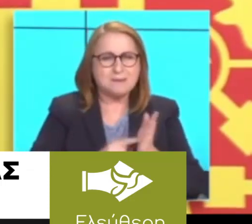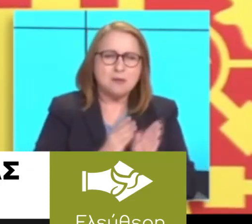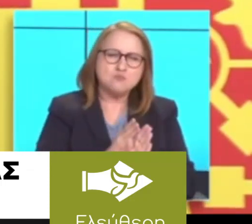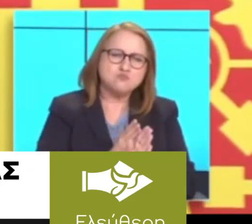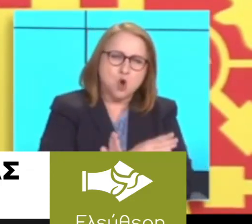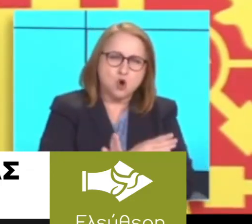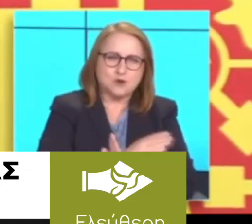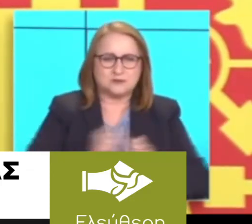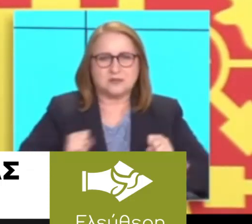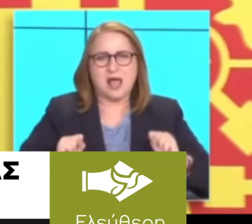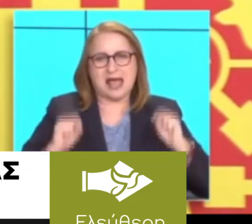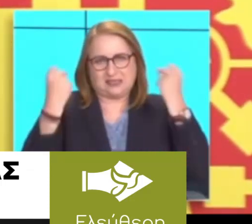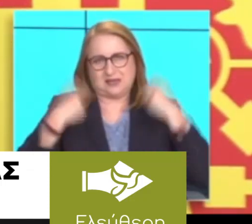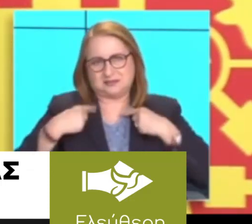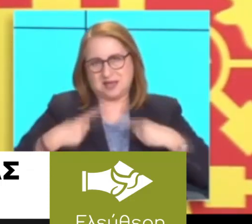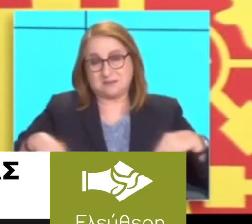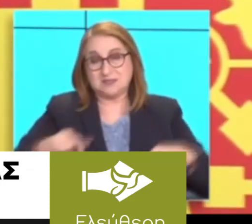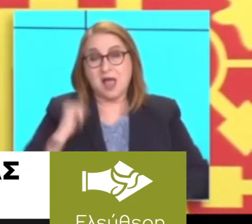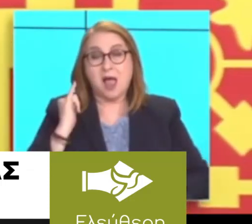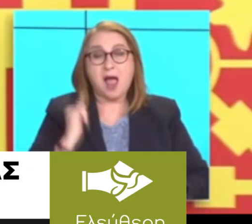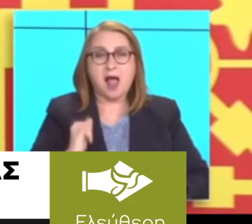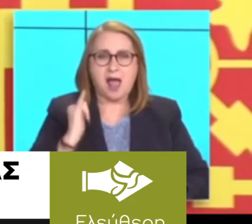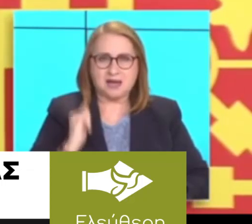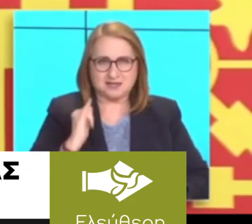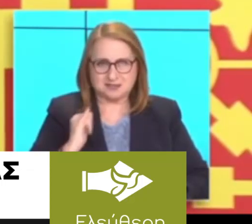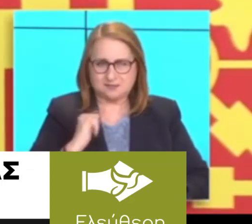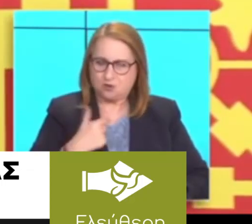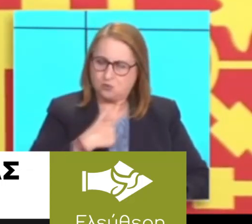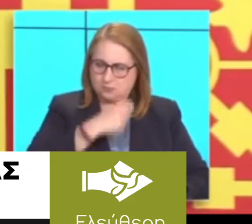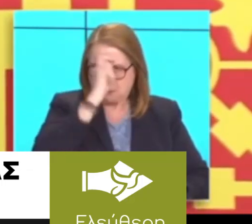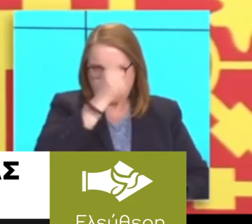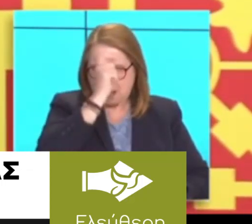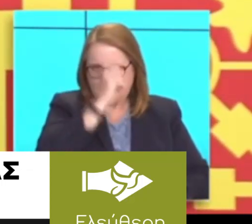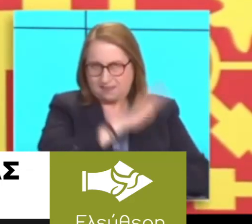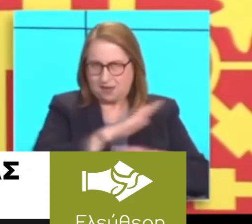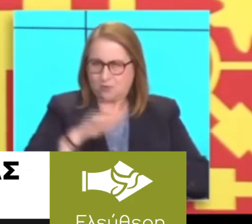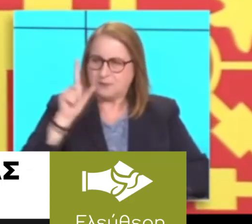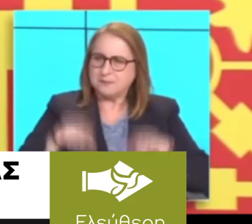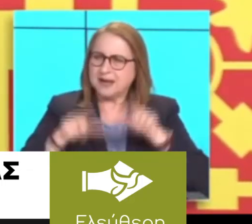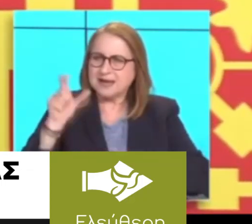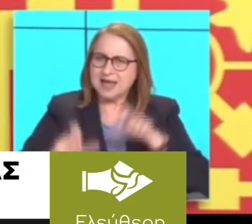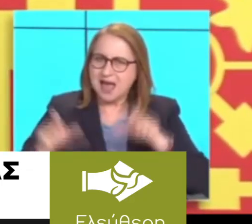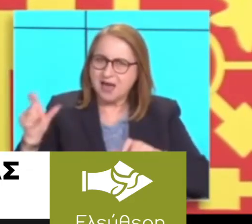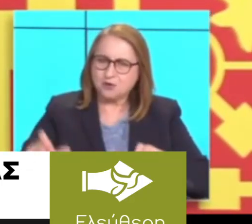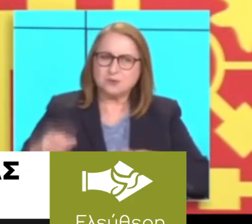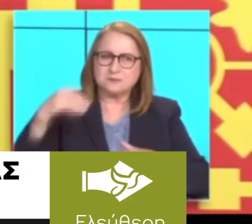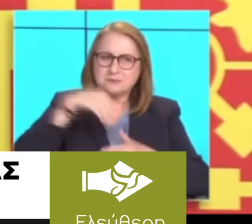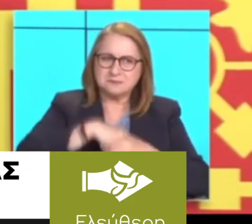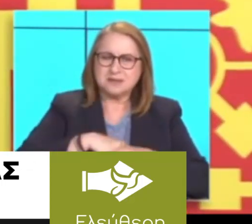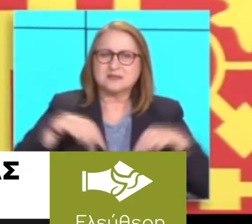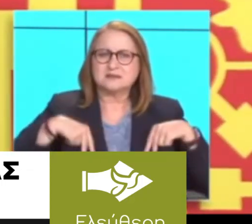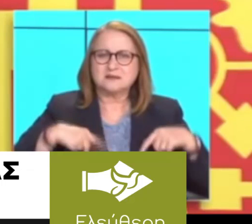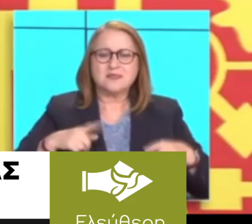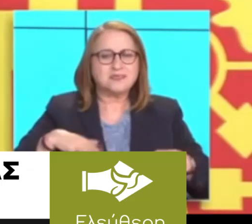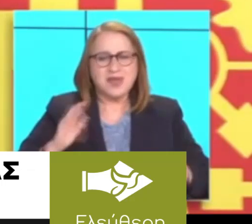Θέλω να είμαι πολύ σαφής. Οι ευθύνες εδώ πέρα είναι υπηρεσιακές. Κάποιοι άνθρωποι εντός της διοίκησης πολύ απλά δεν